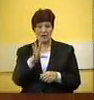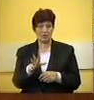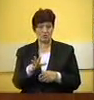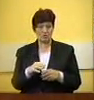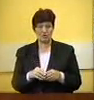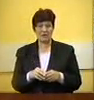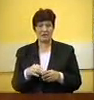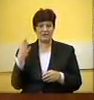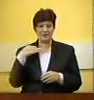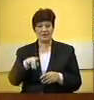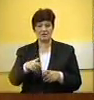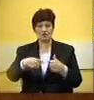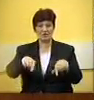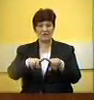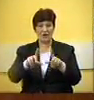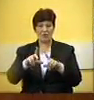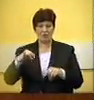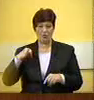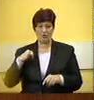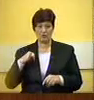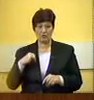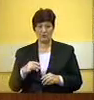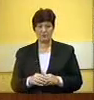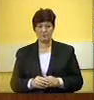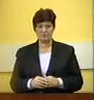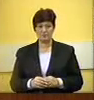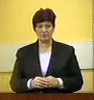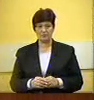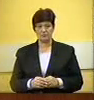najugroženijih terena u Vojvodini.